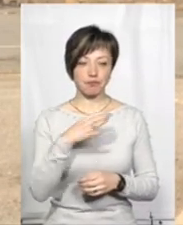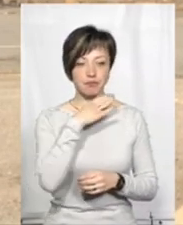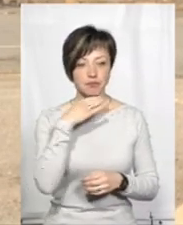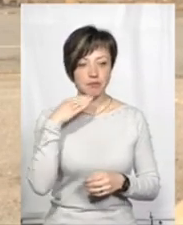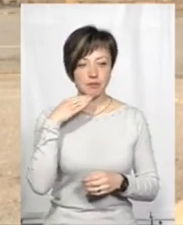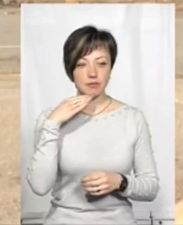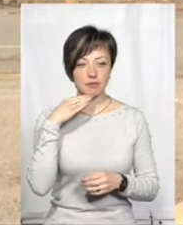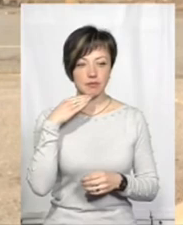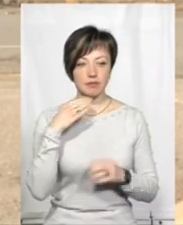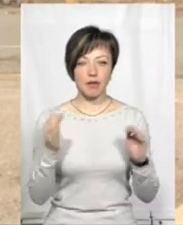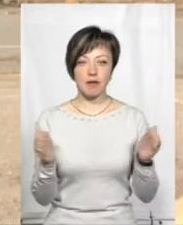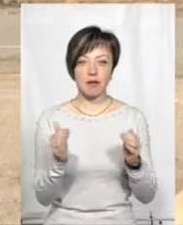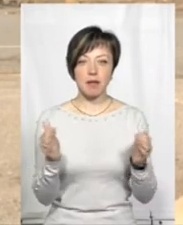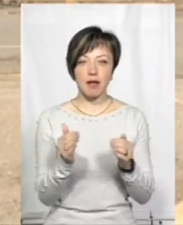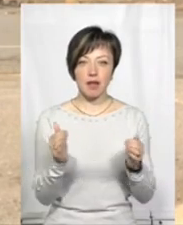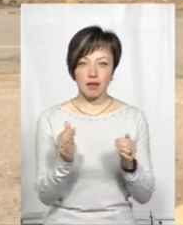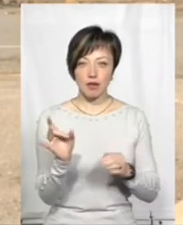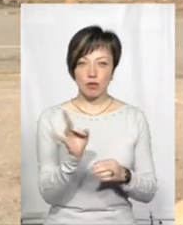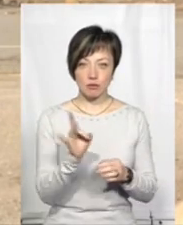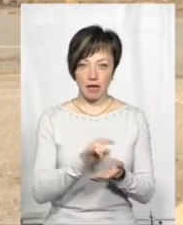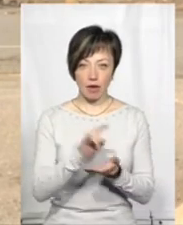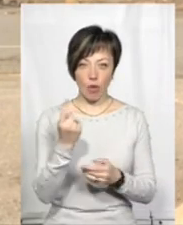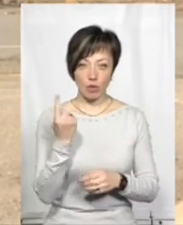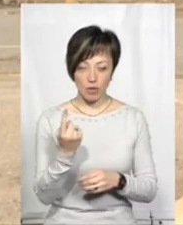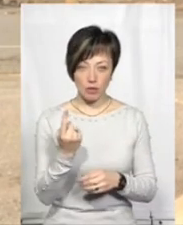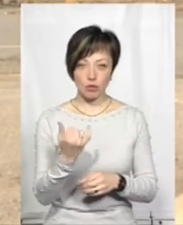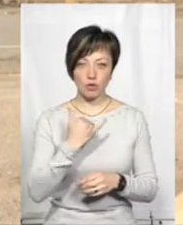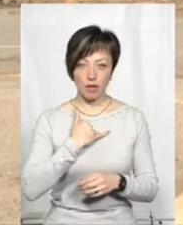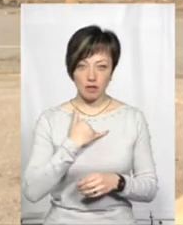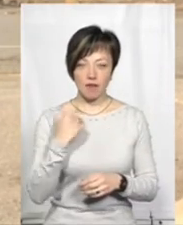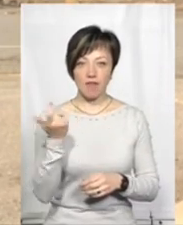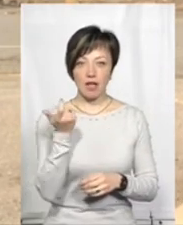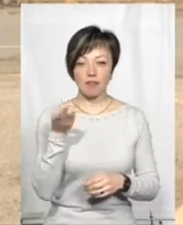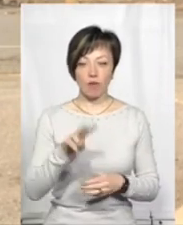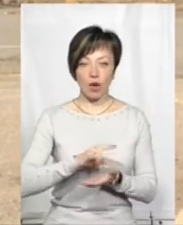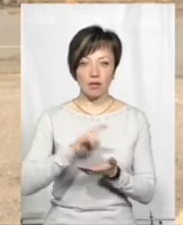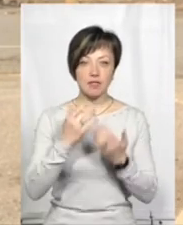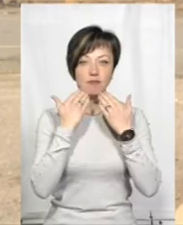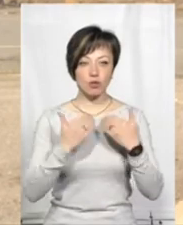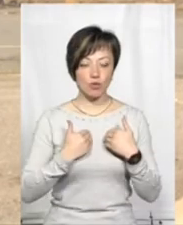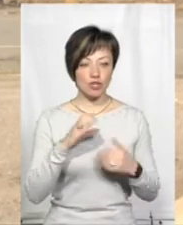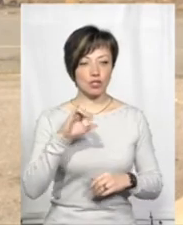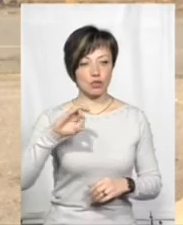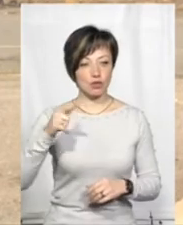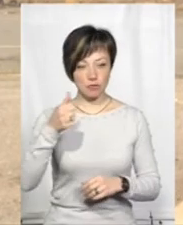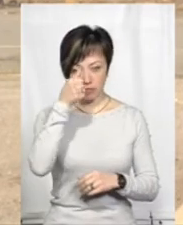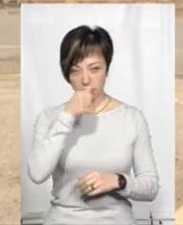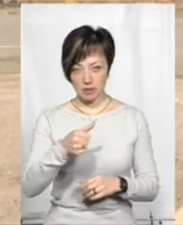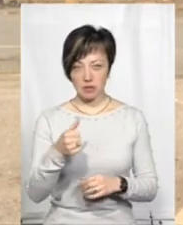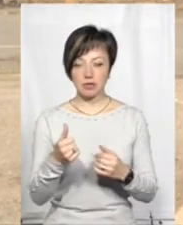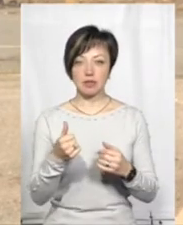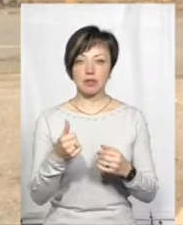багатьох малогабаритних літаків. І от же один до нас власник двох літаків звернувся, в січні місяці йому